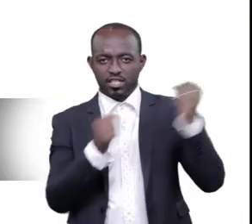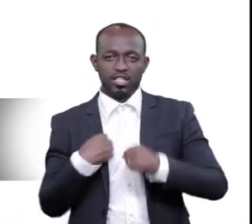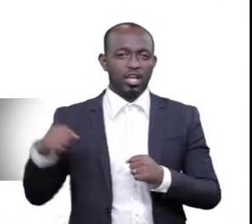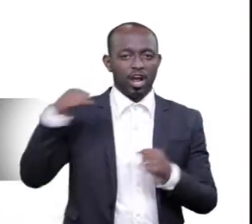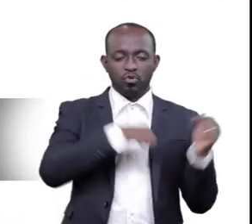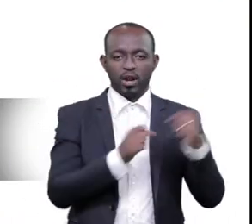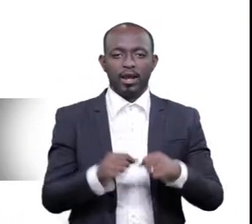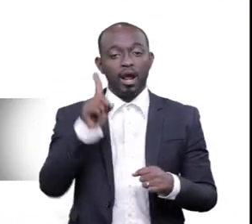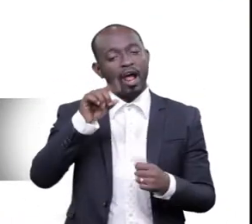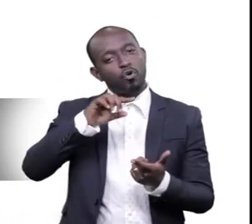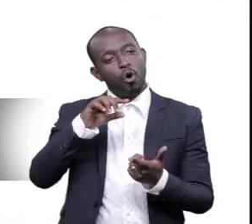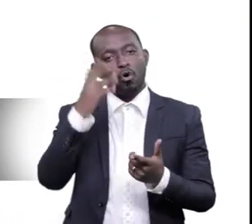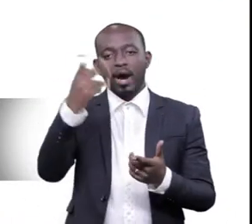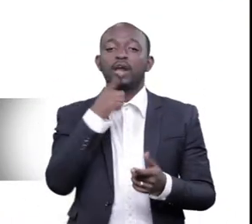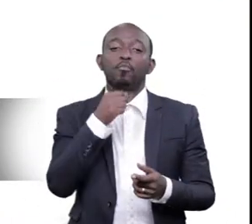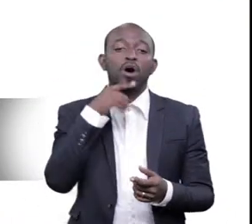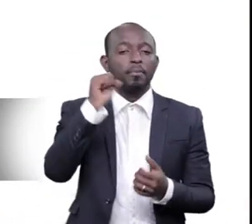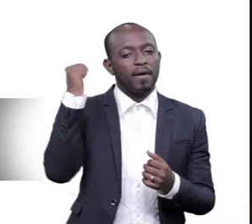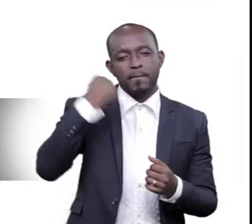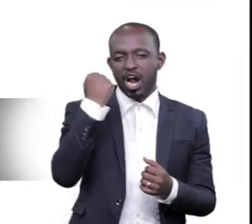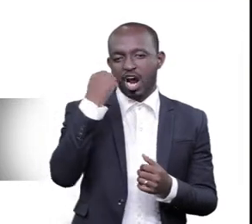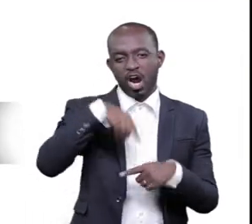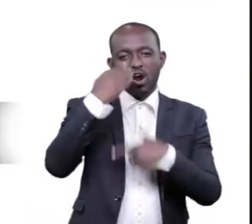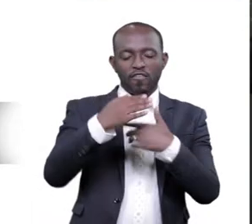ancishamo umutego noneho ngo hasi